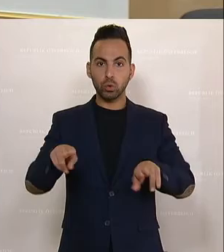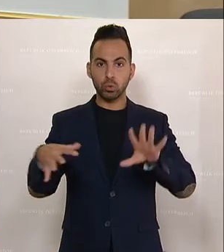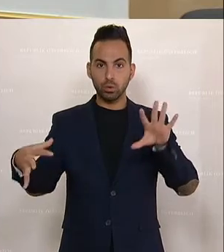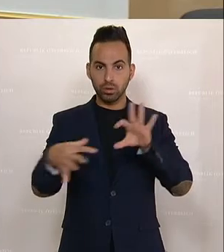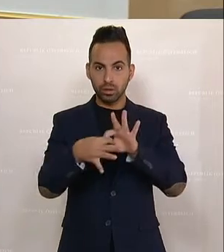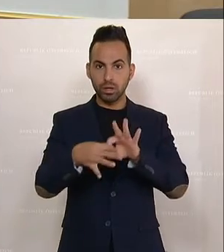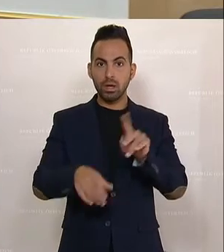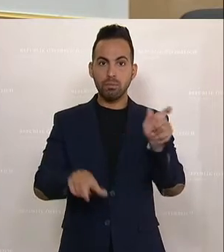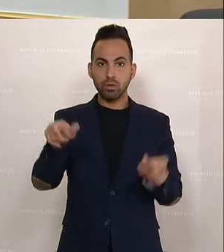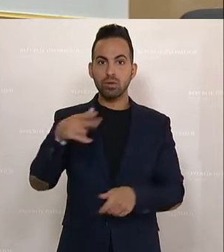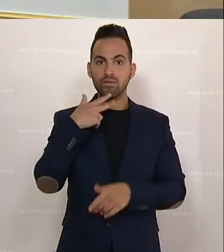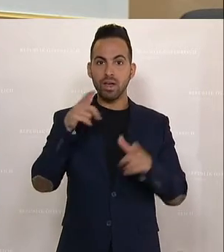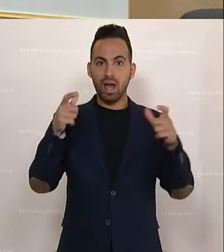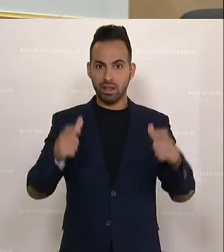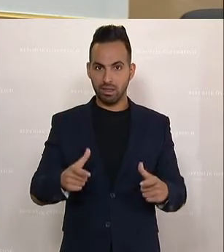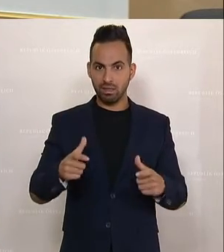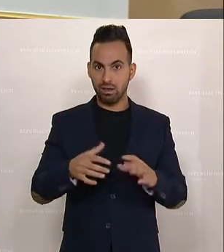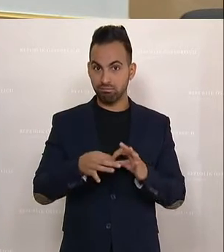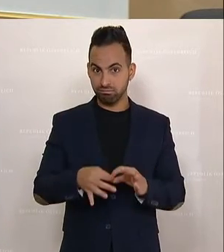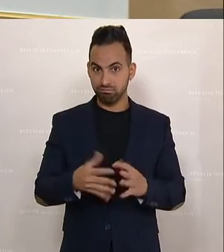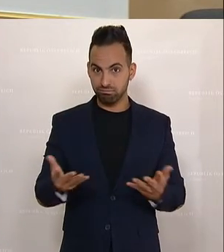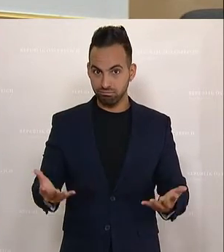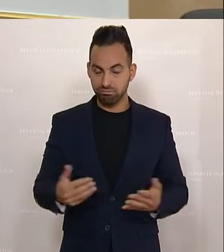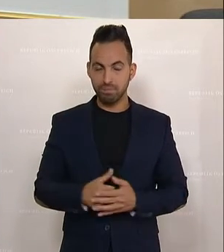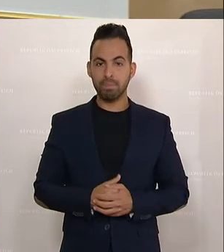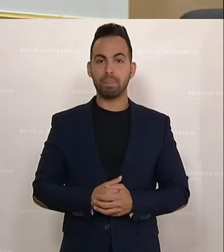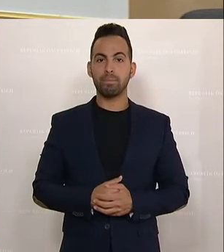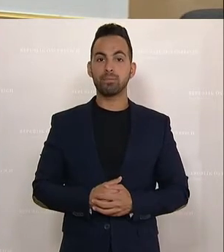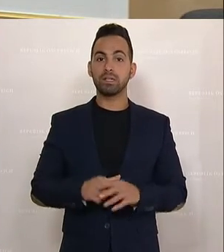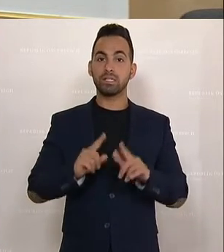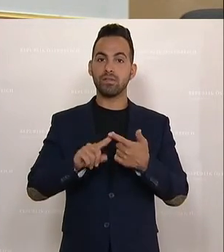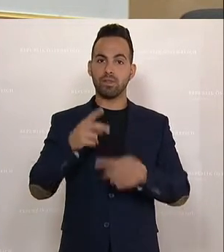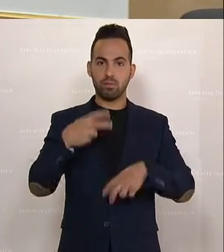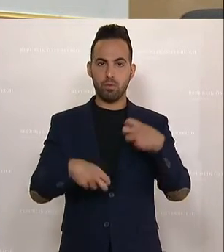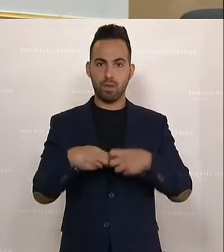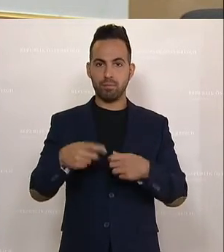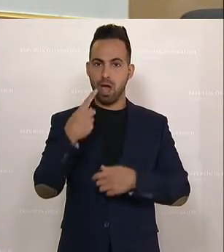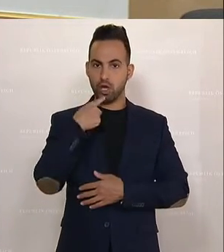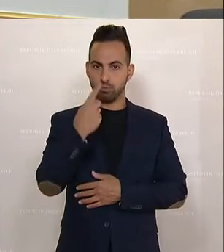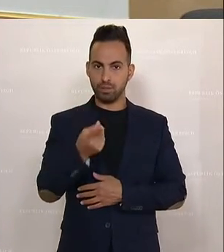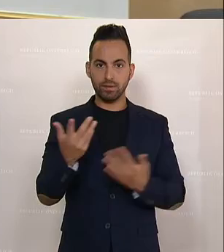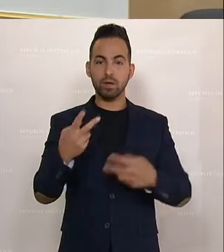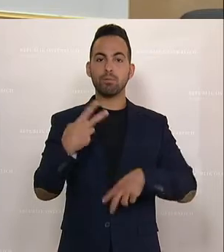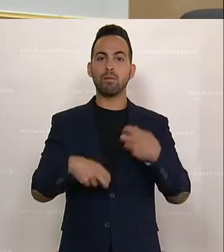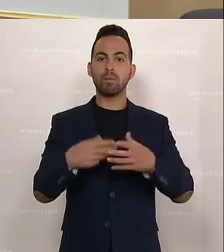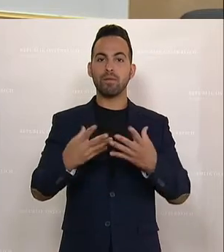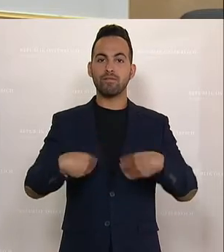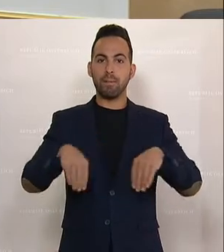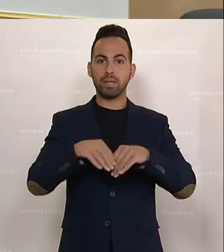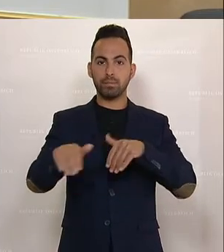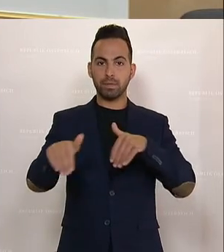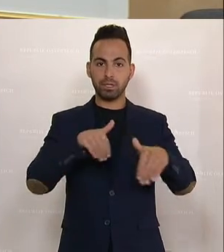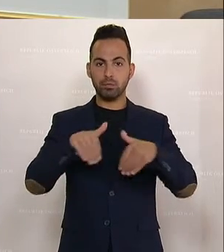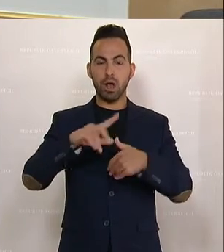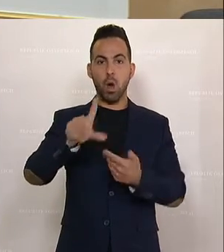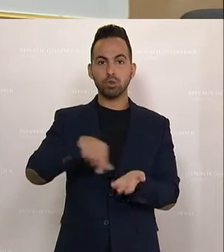für Leute, die in Quarantäne waren. Das zweite Problem, das ich ansprechen will, ist ein Problem mit dem Familienministerium,